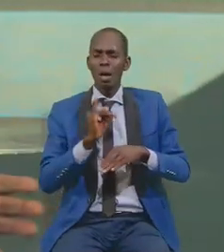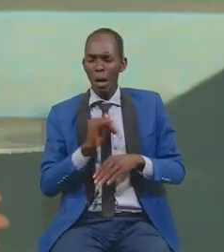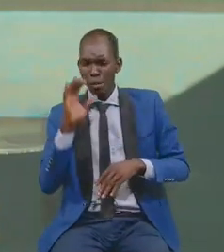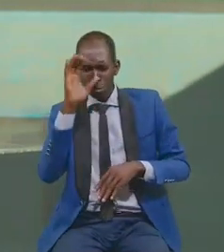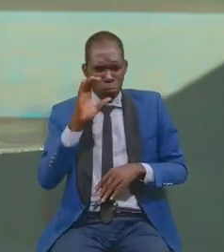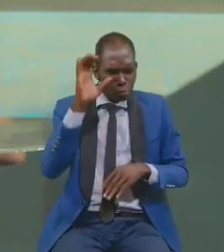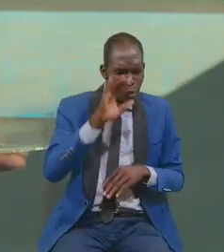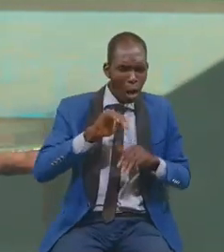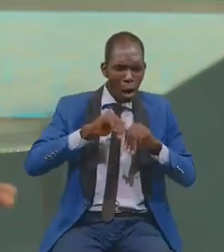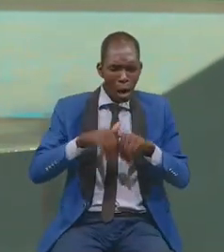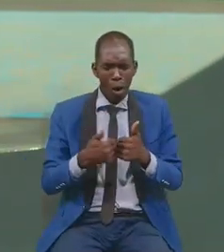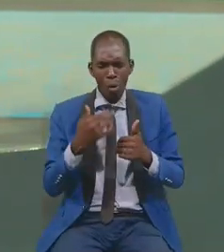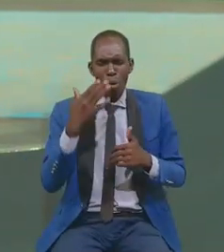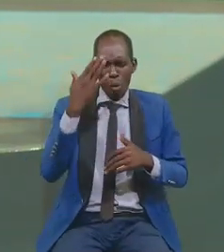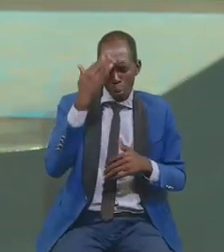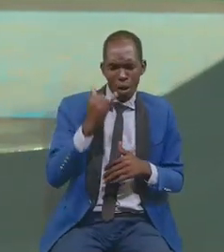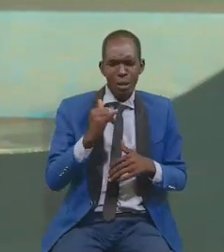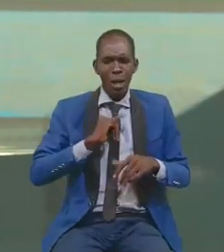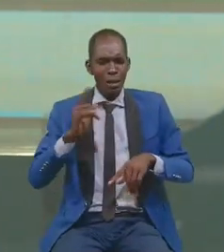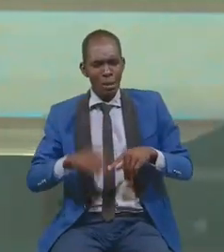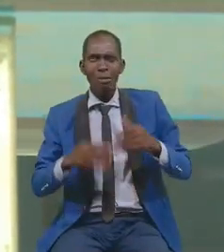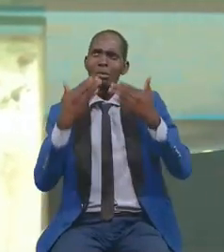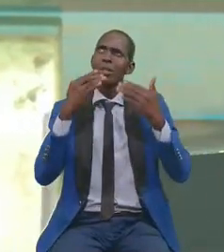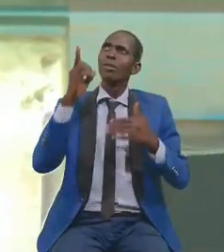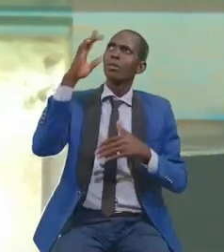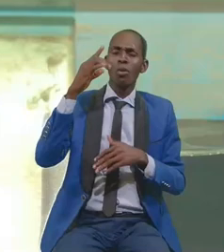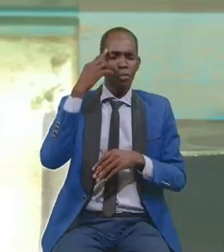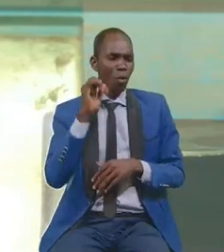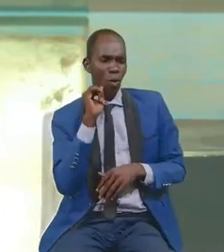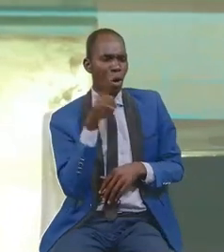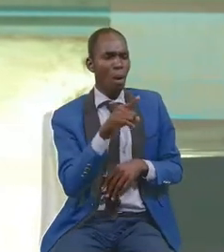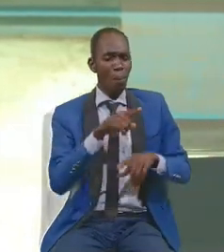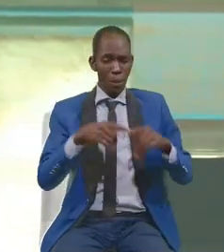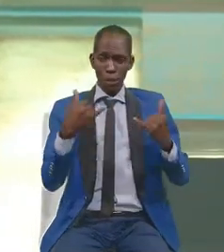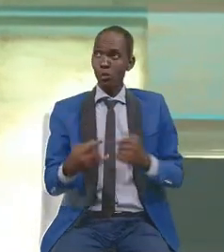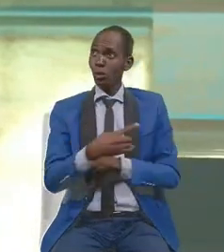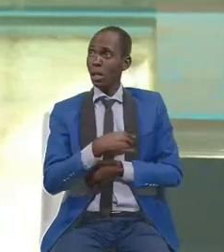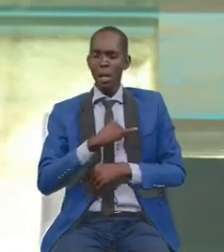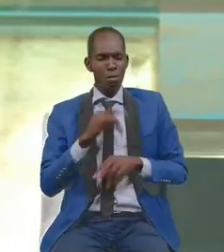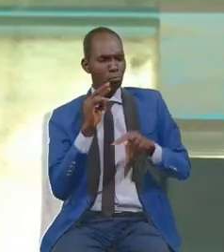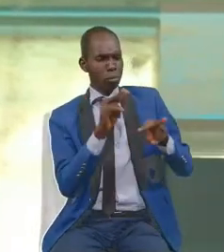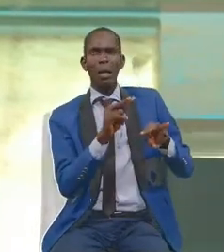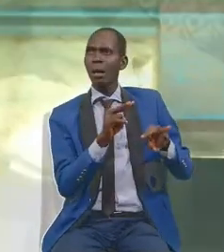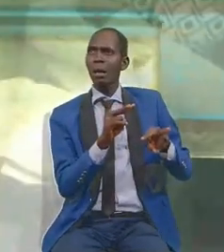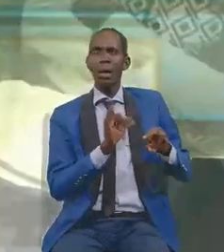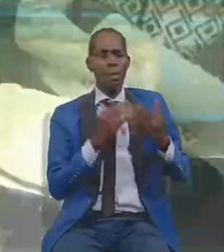je vais rendre grâce à Dieu pour celle-ci? Je fouille, mais aujourd'hui, je la regarde et je dis, Voici le progrès devant